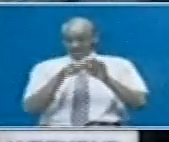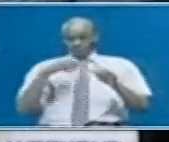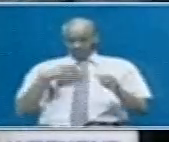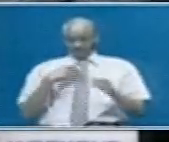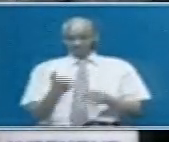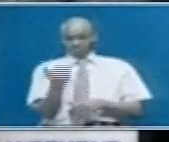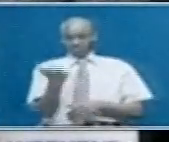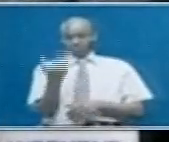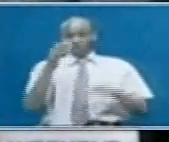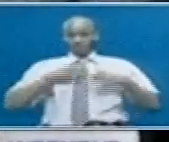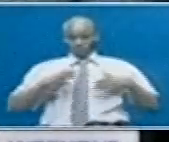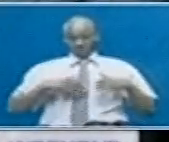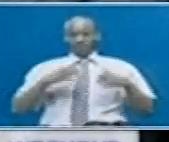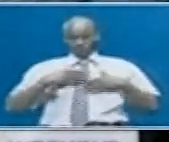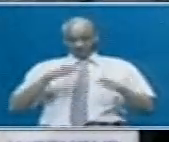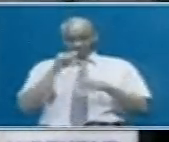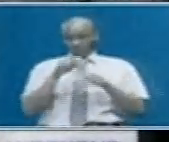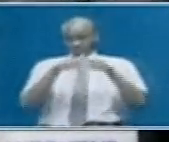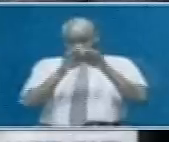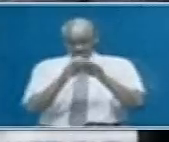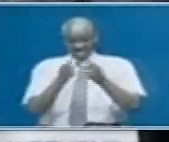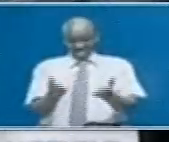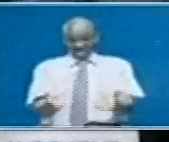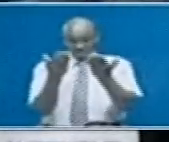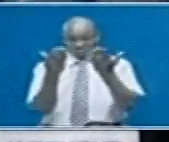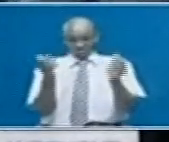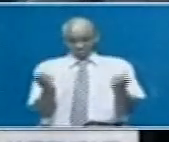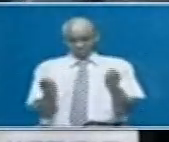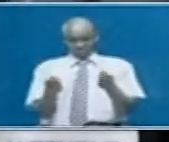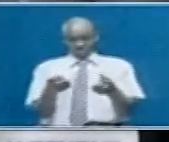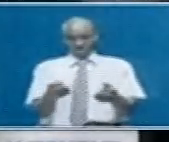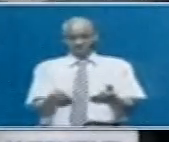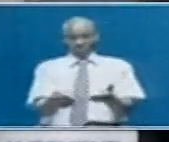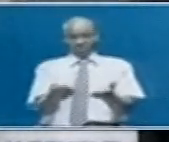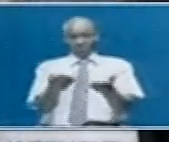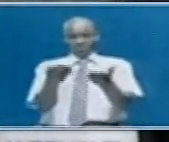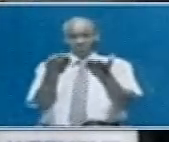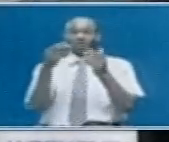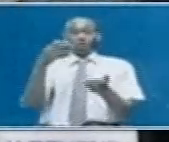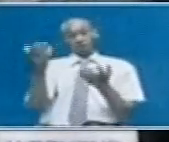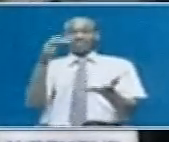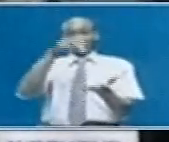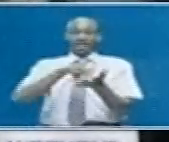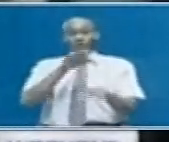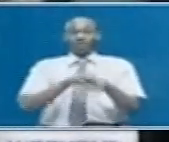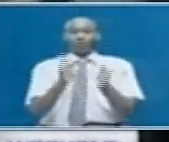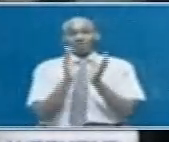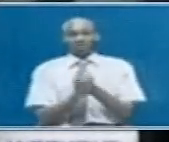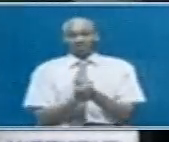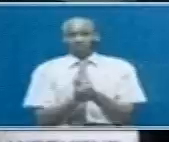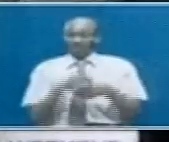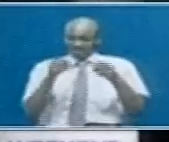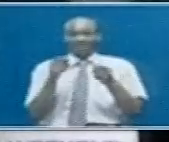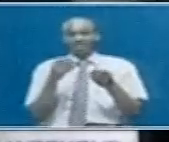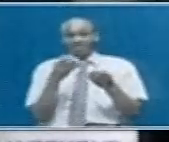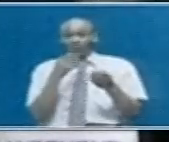unaweza toa mwili na madawa unaweza simama kwa barabara weka madawa